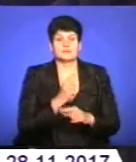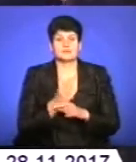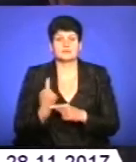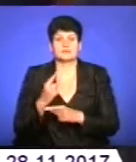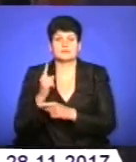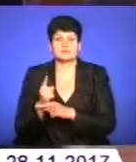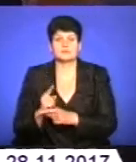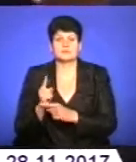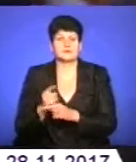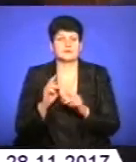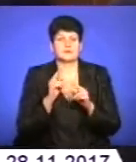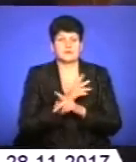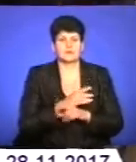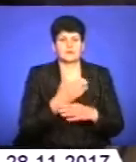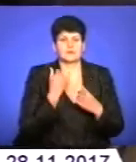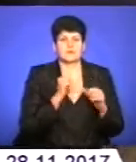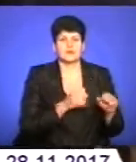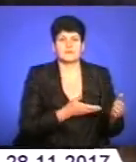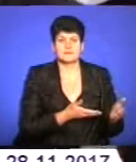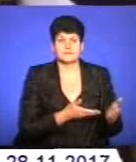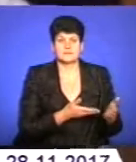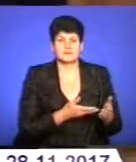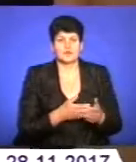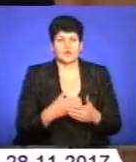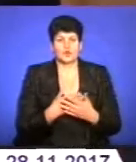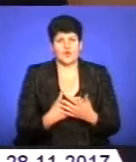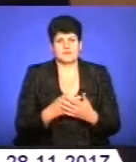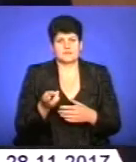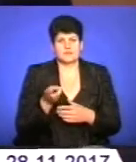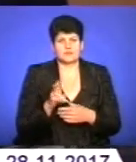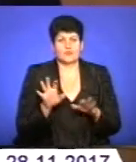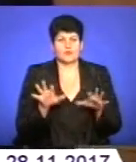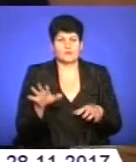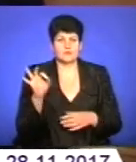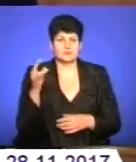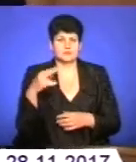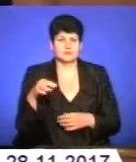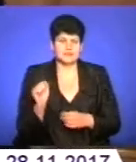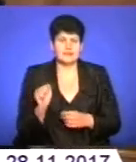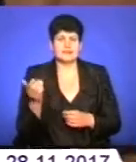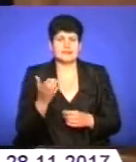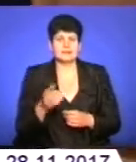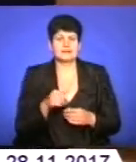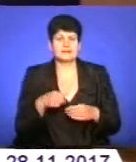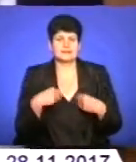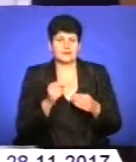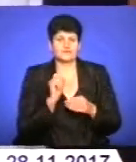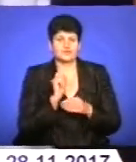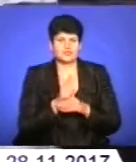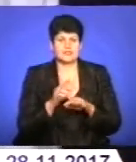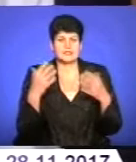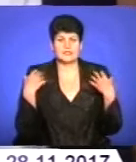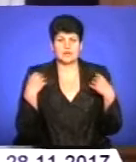Там мораторій, там недоцільно, тут не мають права. До активістів та перевізників вийшов і голова облдержадміністрації, який дав доручення начальнику